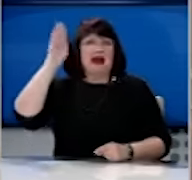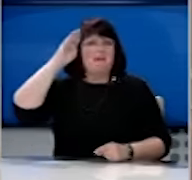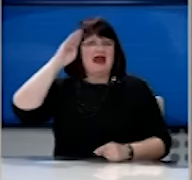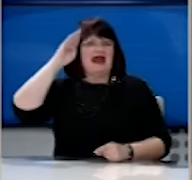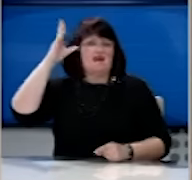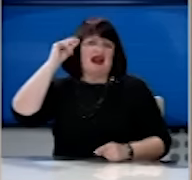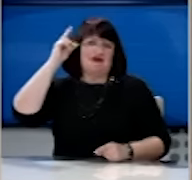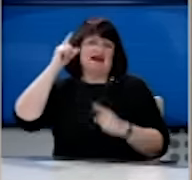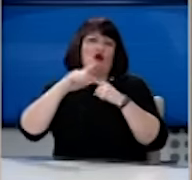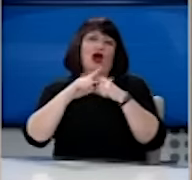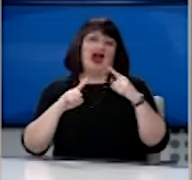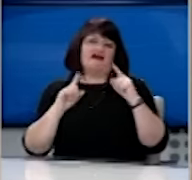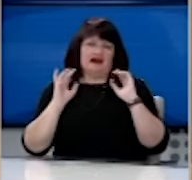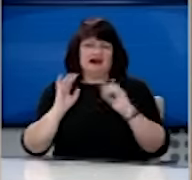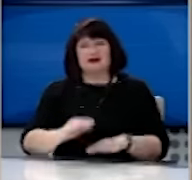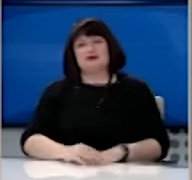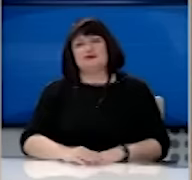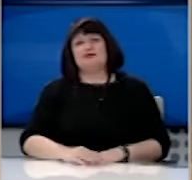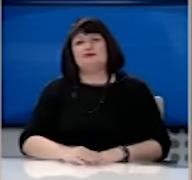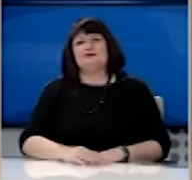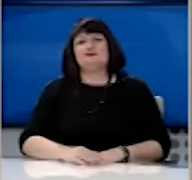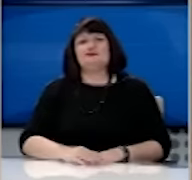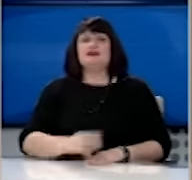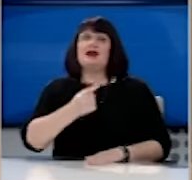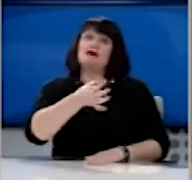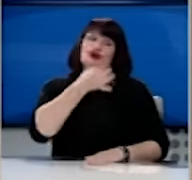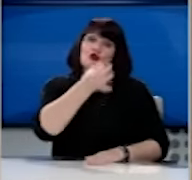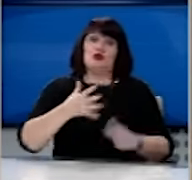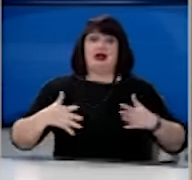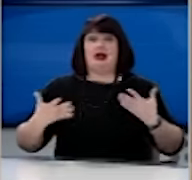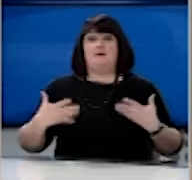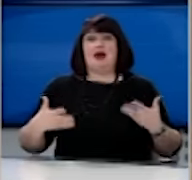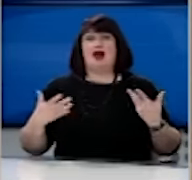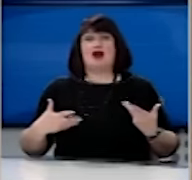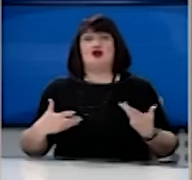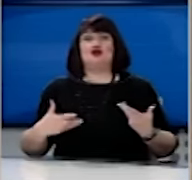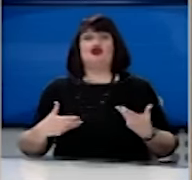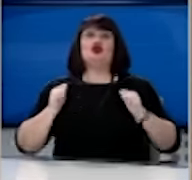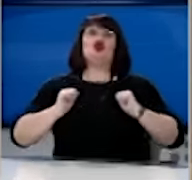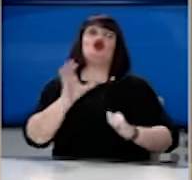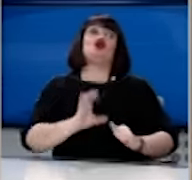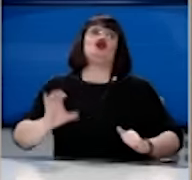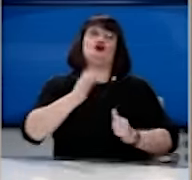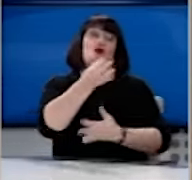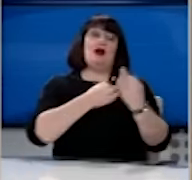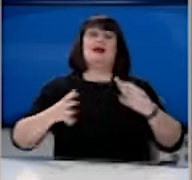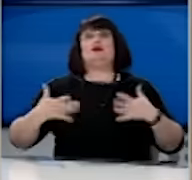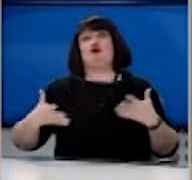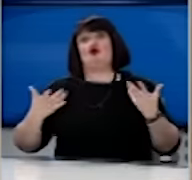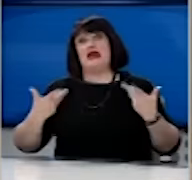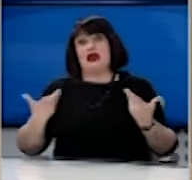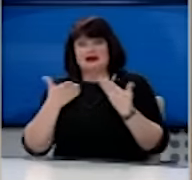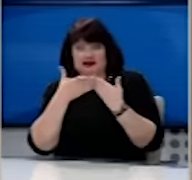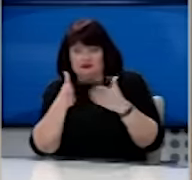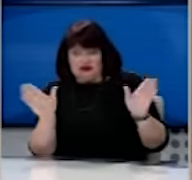ίδιο ισχύει κατεξοχήν και για το καμάρι σας, τη βαριά βιομηχανία, όπως τη λέτε, της χώρας, τον τουρισμό. Η